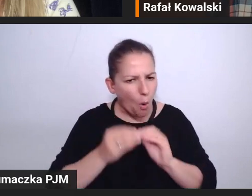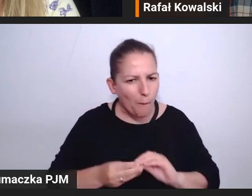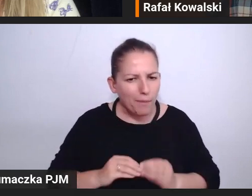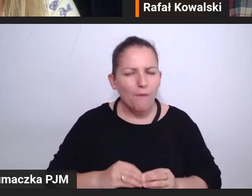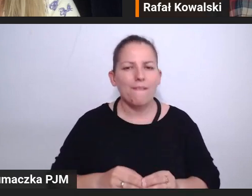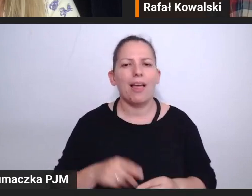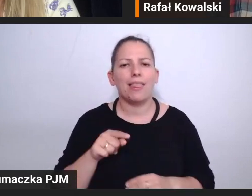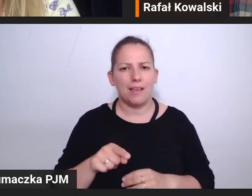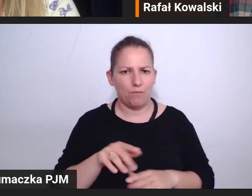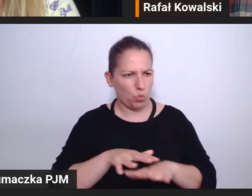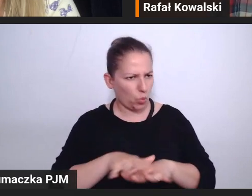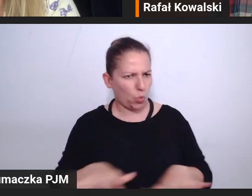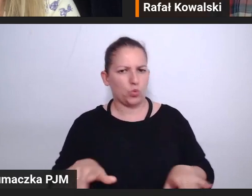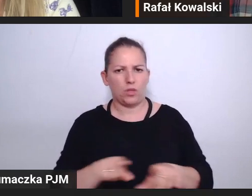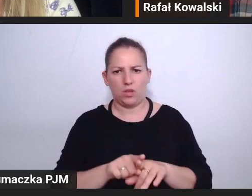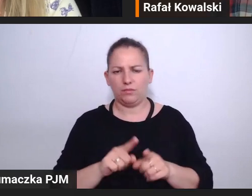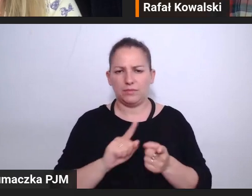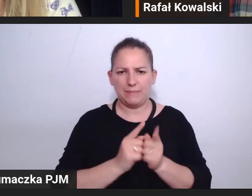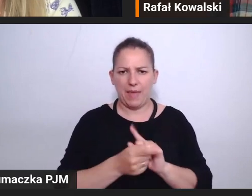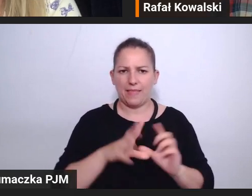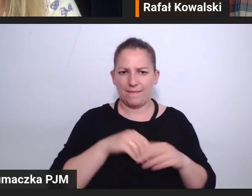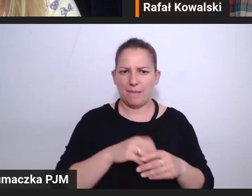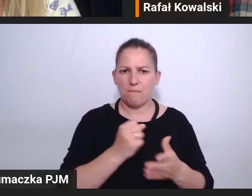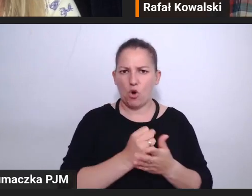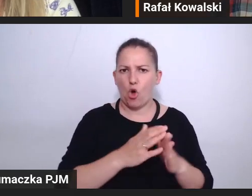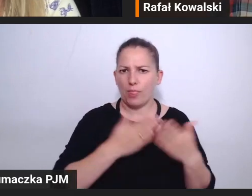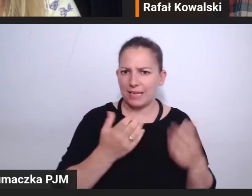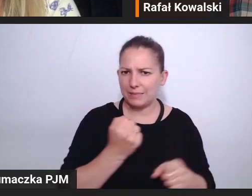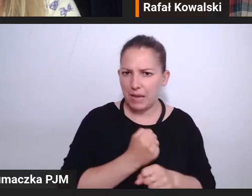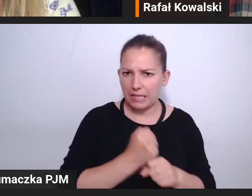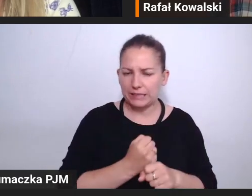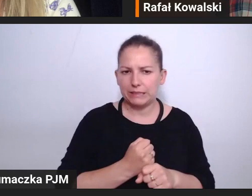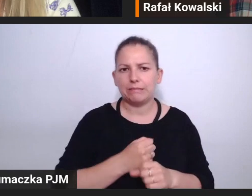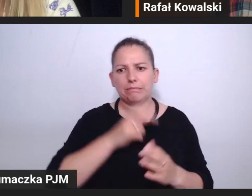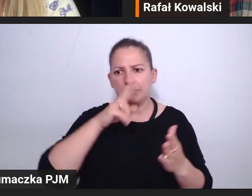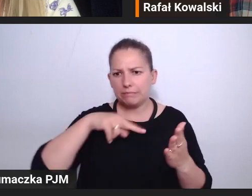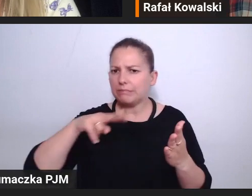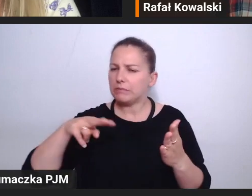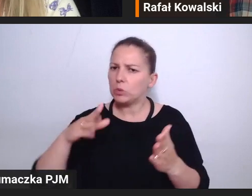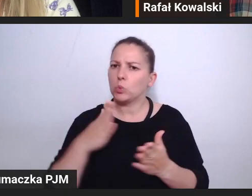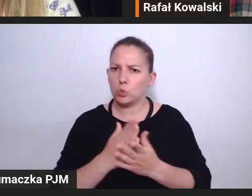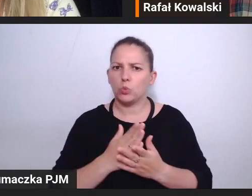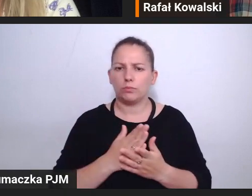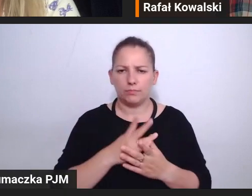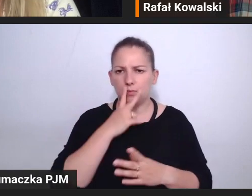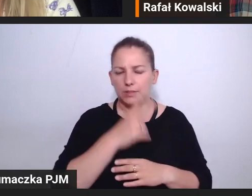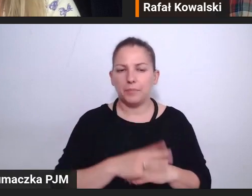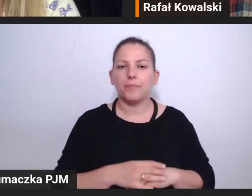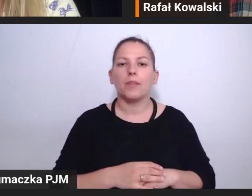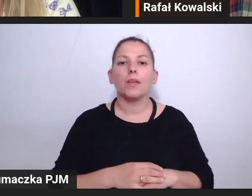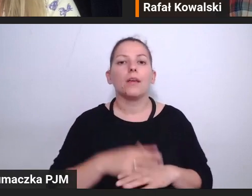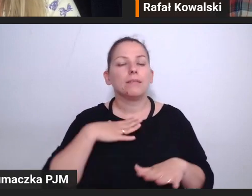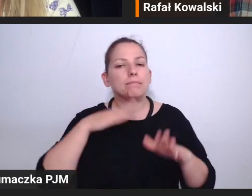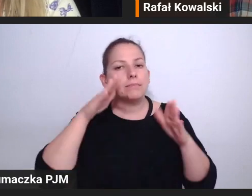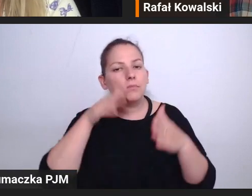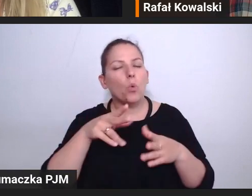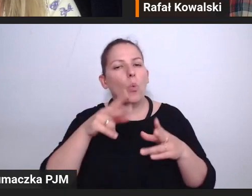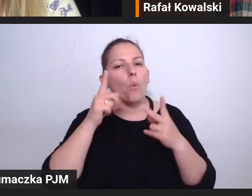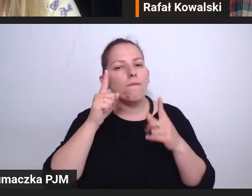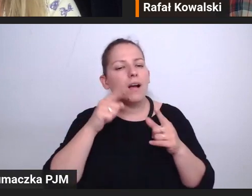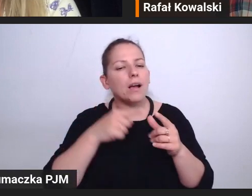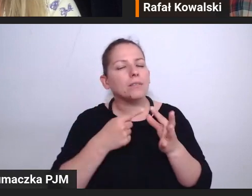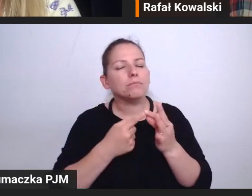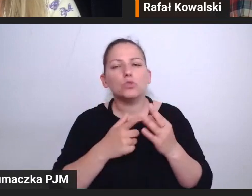I w sumie sporo jest tych zmian w kodeksie pracy. My tak żeśmy się przez nie prześlizgnęli. Mam nadzieję, że skupiliśmy Waszą uwagę na tych, które